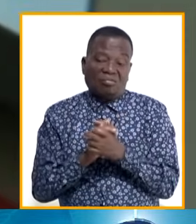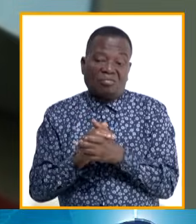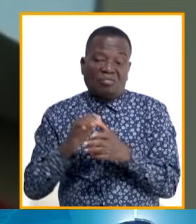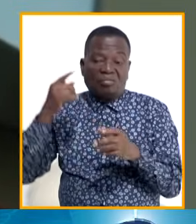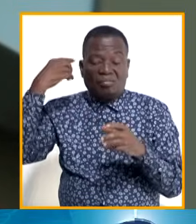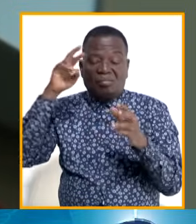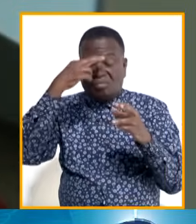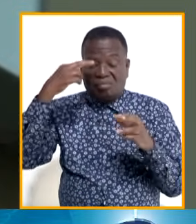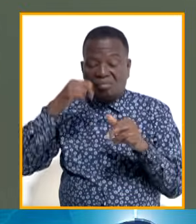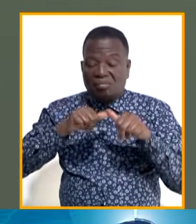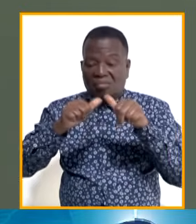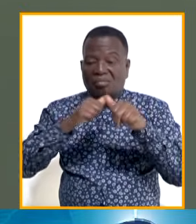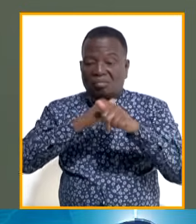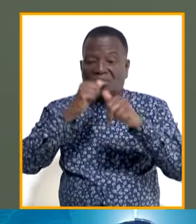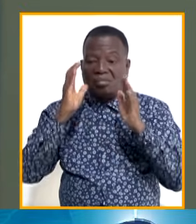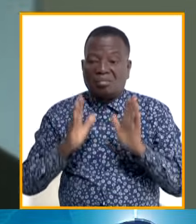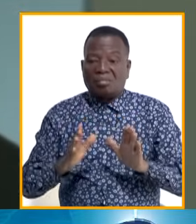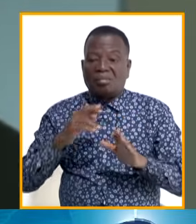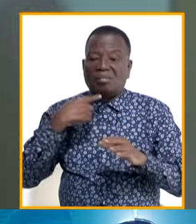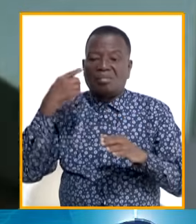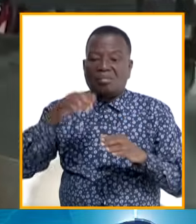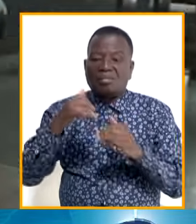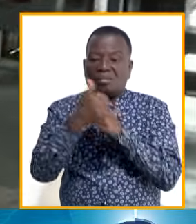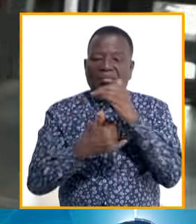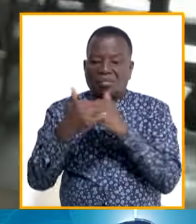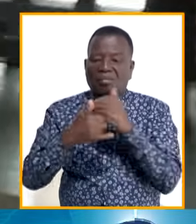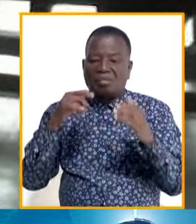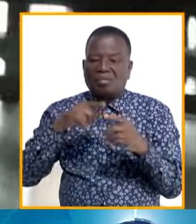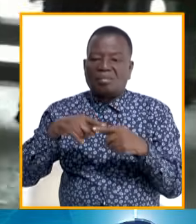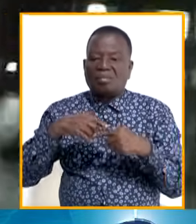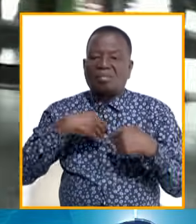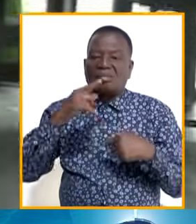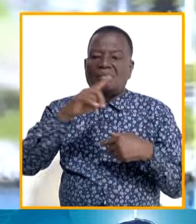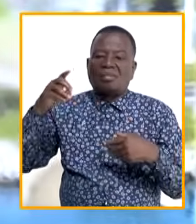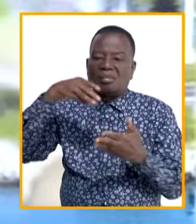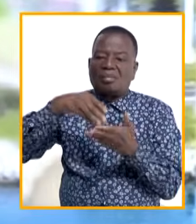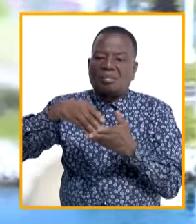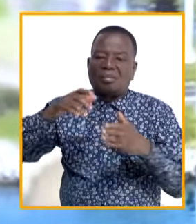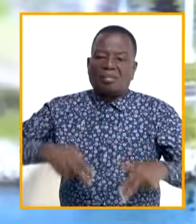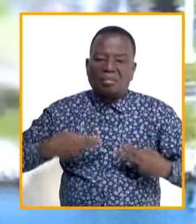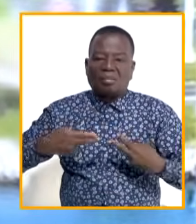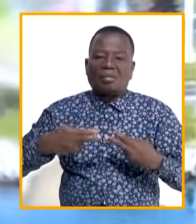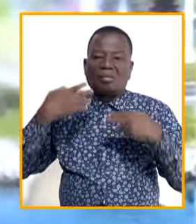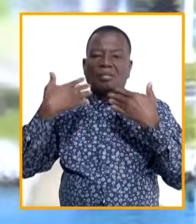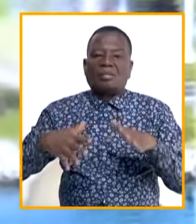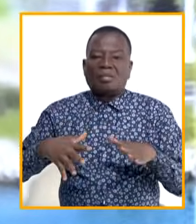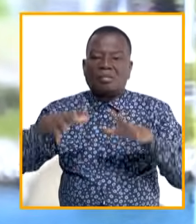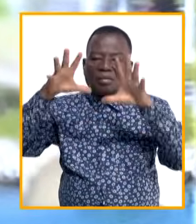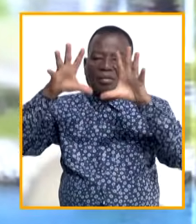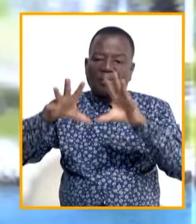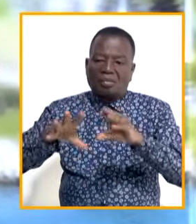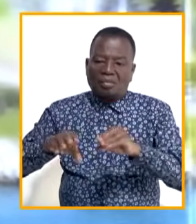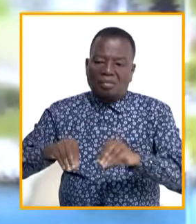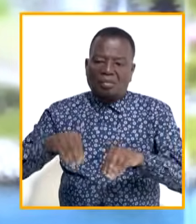notamment pour des raisons sécuritaires. Rappelons que le pays compte 100 millions d'habitants. Et voilà, c'est la fin de ce